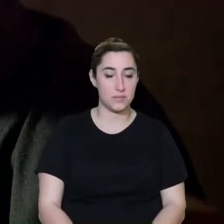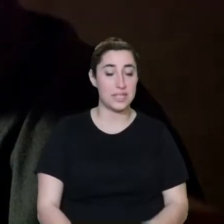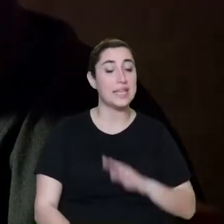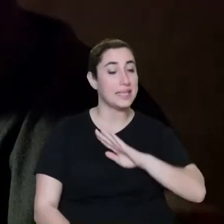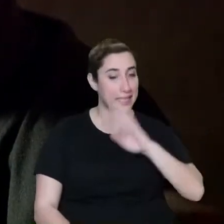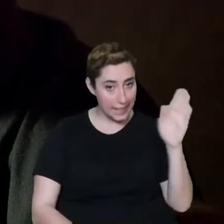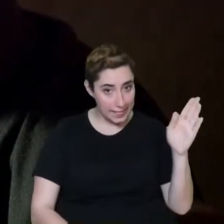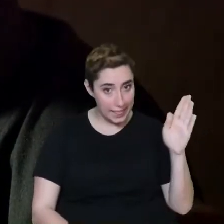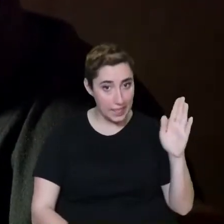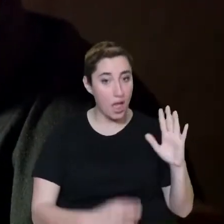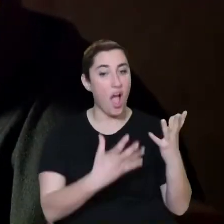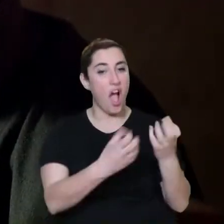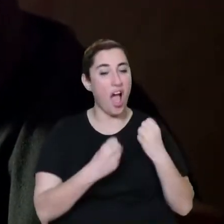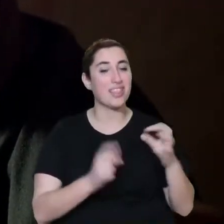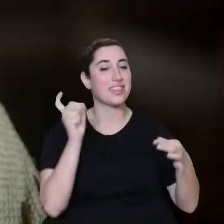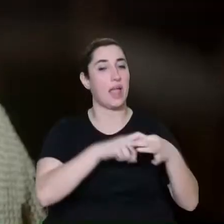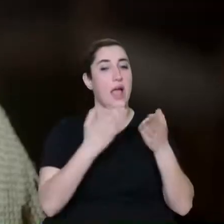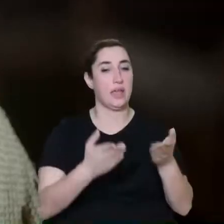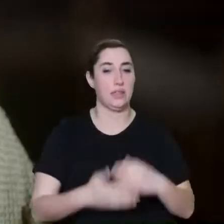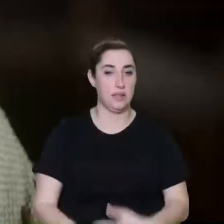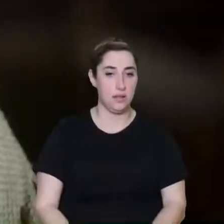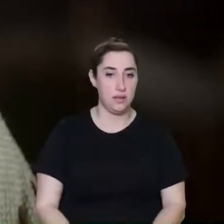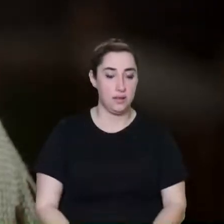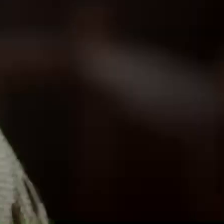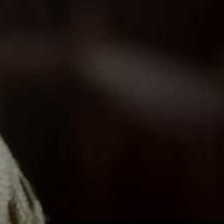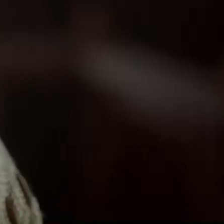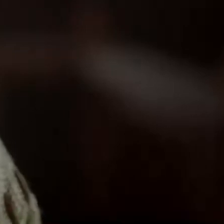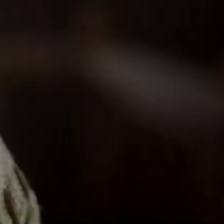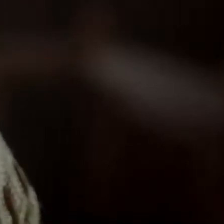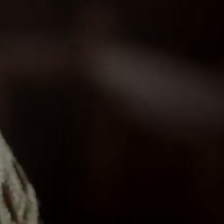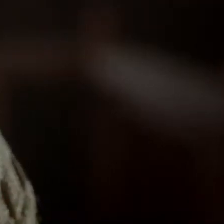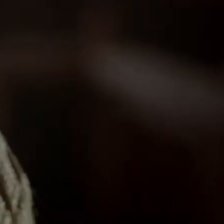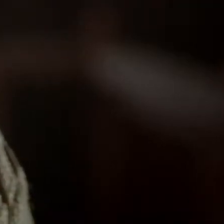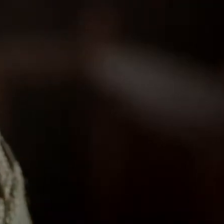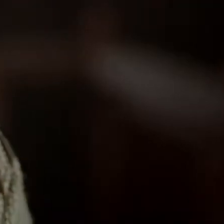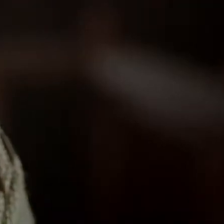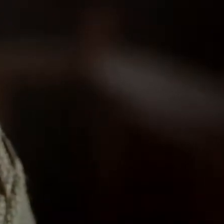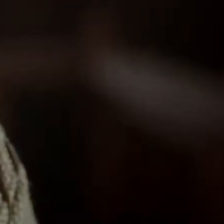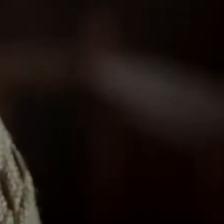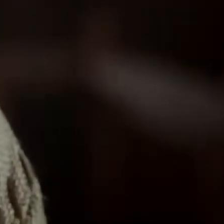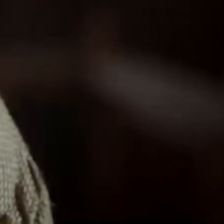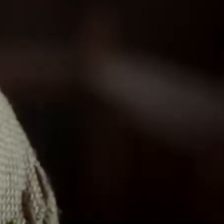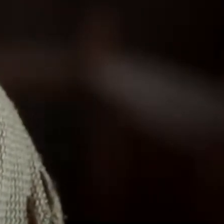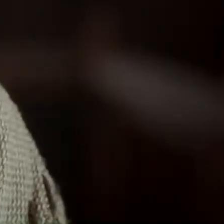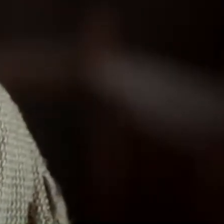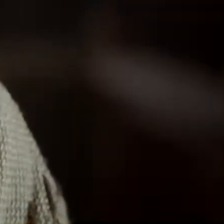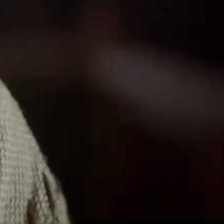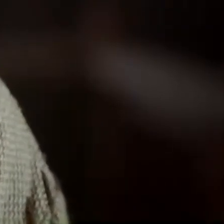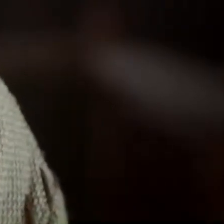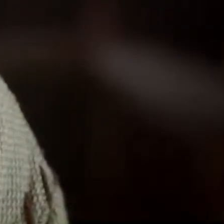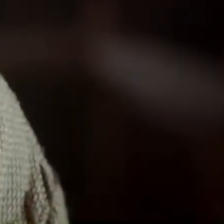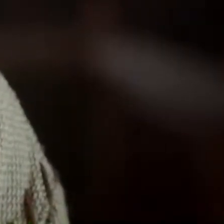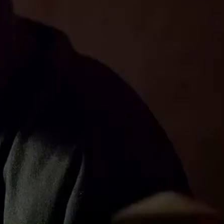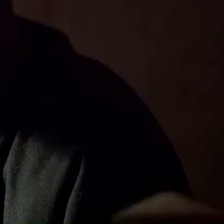Var, al tayinnameni. Yunus bakışlarını İlyas'tan çekmeden omuzlarını dikip nefesini boşalttı.